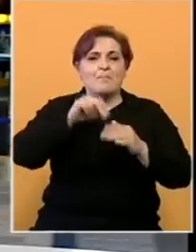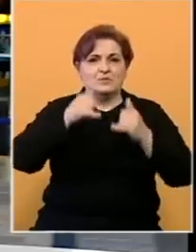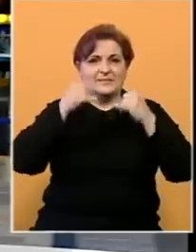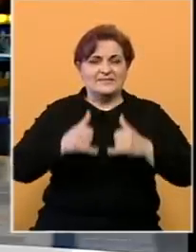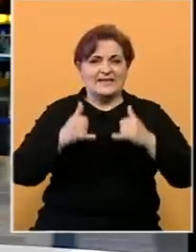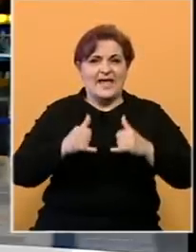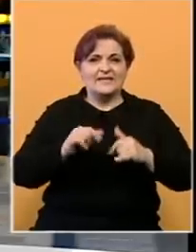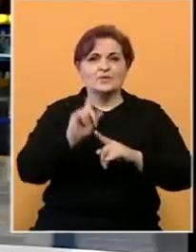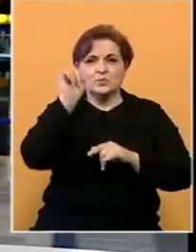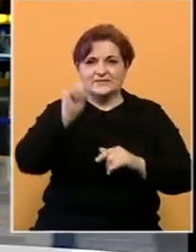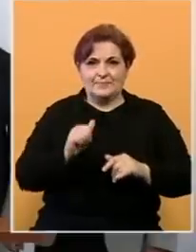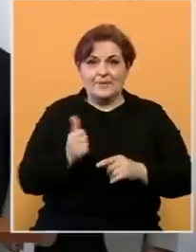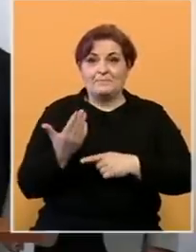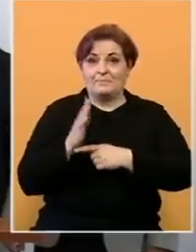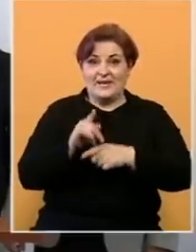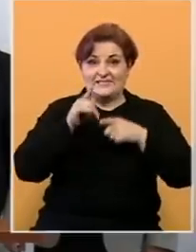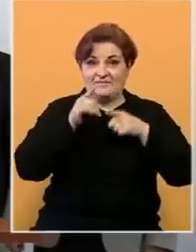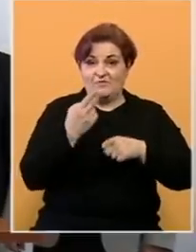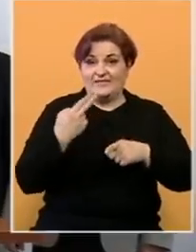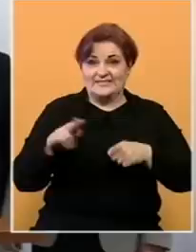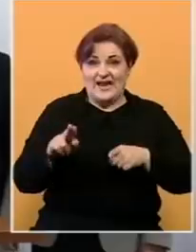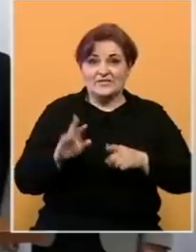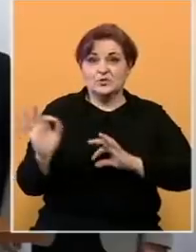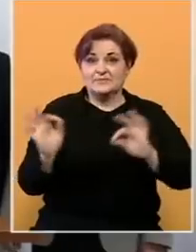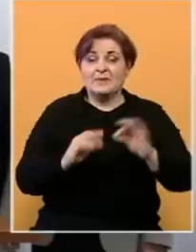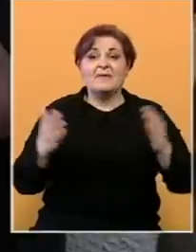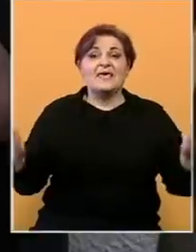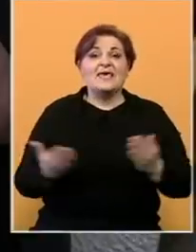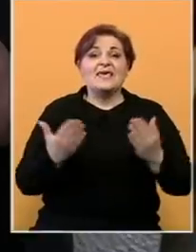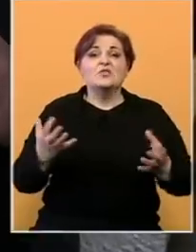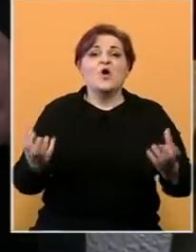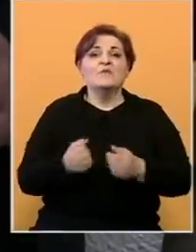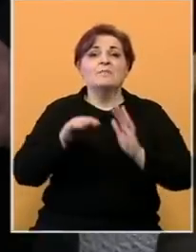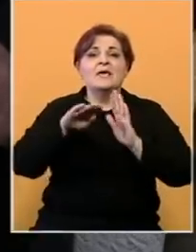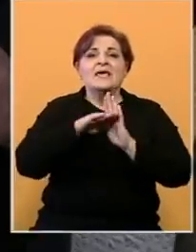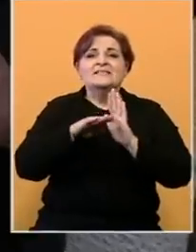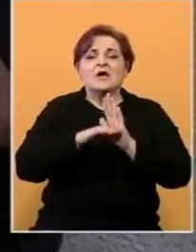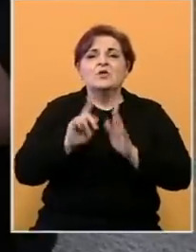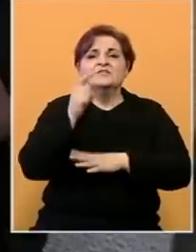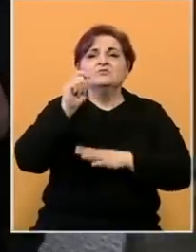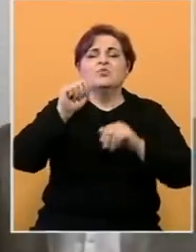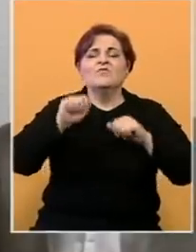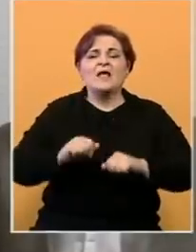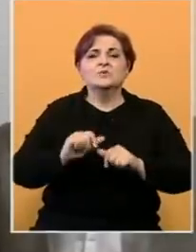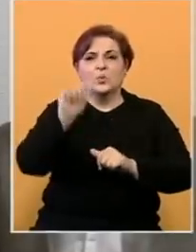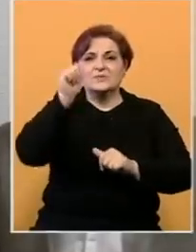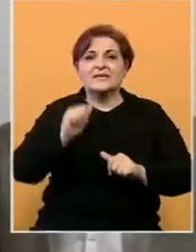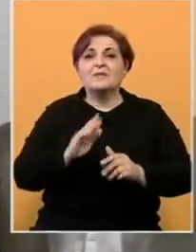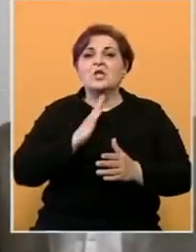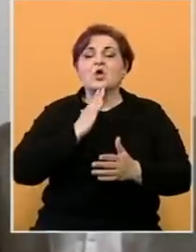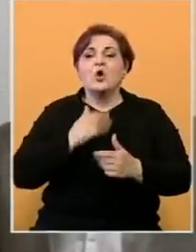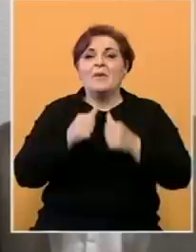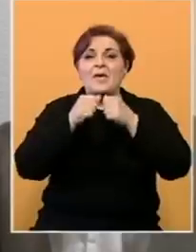danas u Srebrenici. Predstavnici ovih stranaka su spremni da hitno formiraju zakonodavnu i izvršnu vlast u Srebrenici koja bi